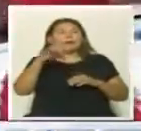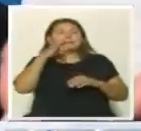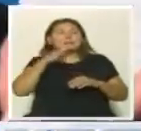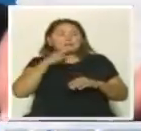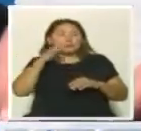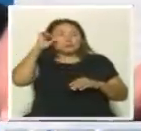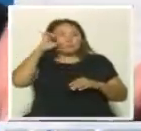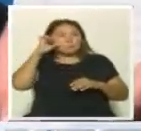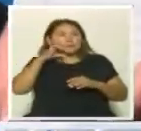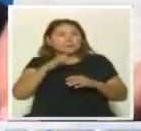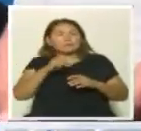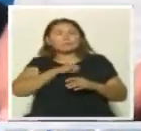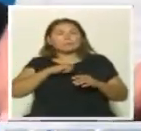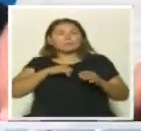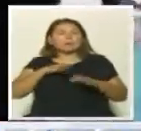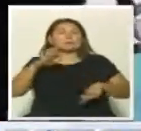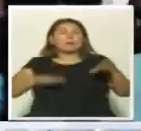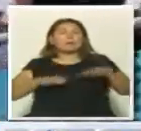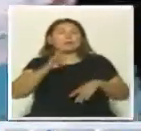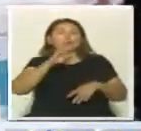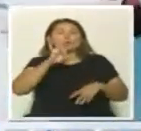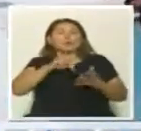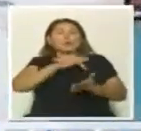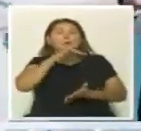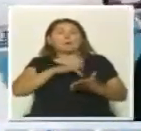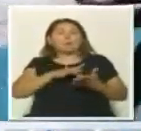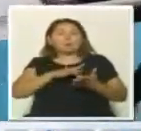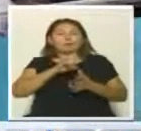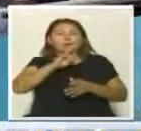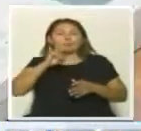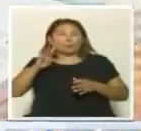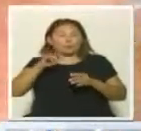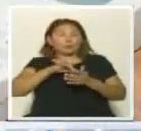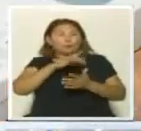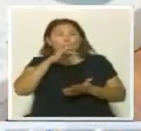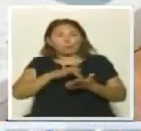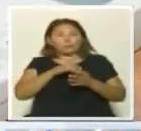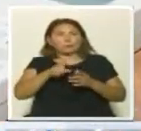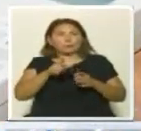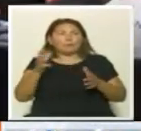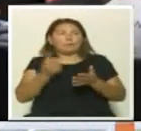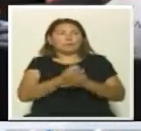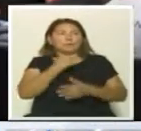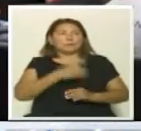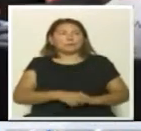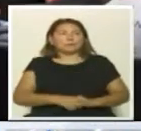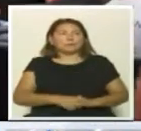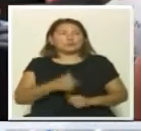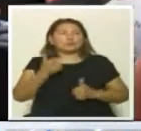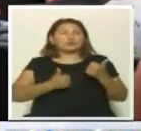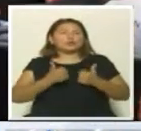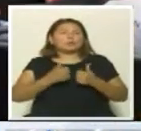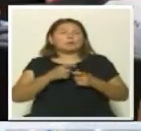көрсетті. Турнирде ең жеңіл салмақта Нұрсұлтан қаласының боксшысы Санжар Тәшкенбай чемпион атанды. Жарысқа көп